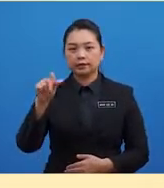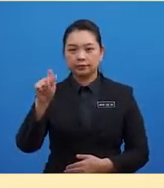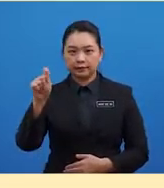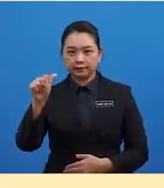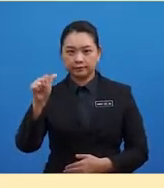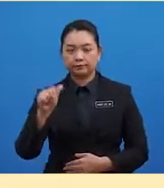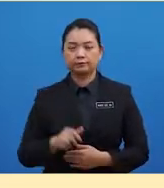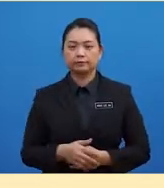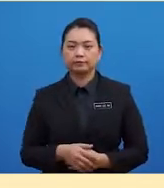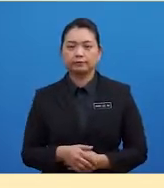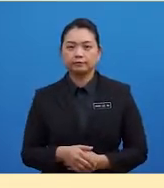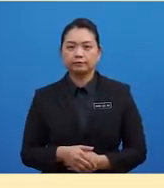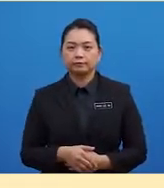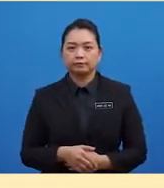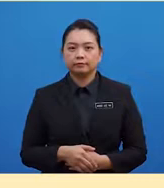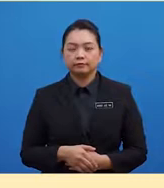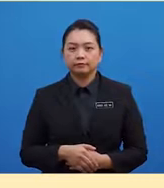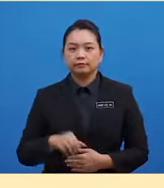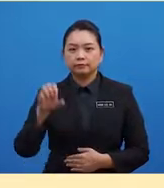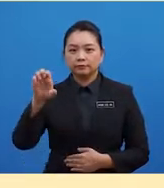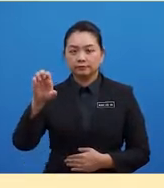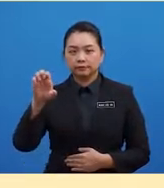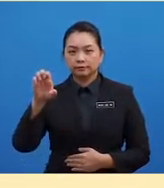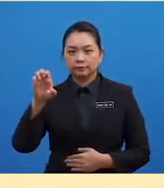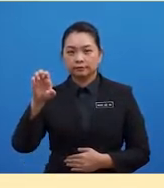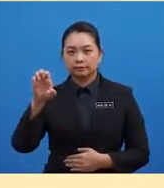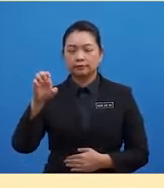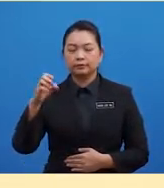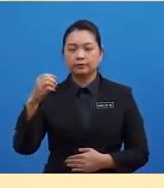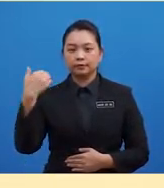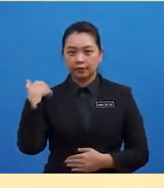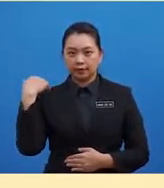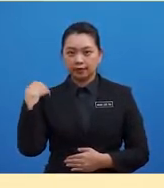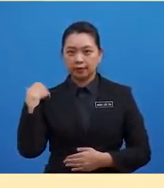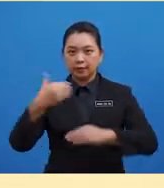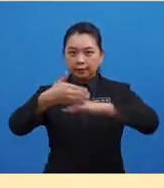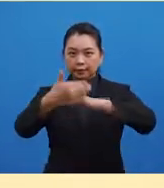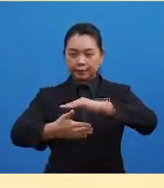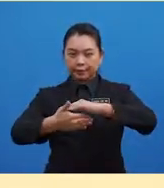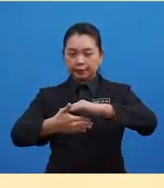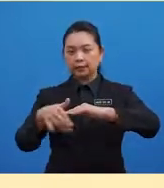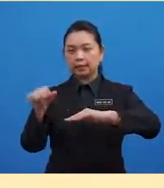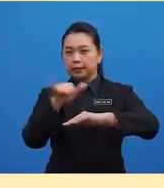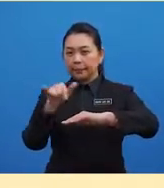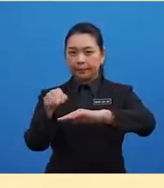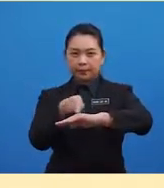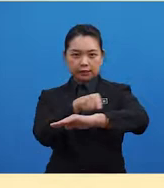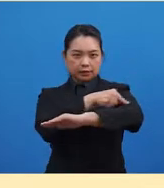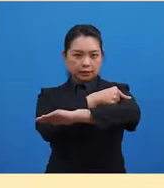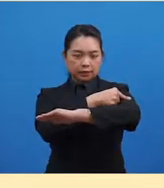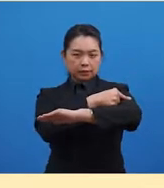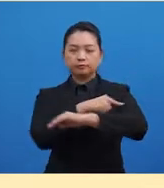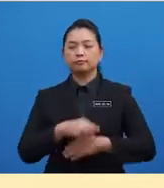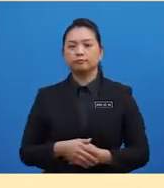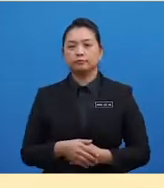yang mempunyai sisi lurus yang sama panjang. Jadi, ia turut dikategorikan di bawah poligon sekata.